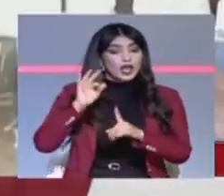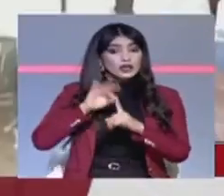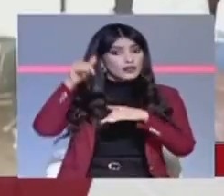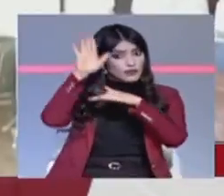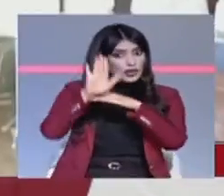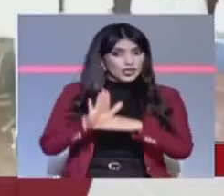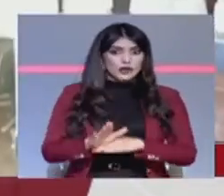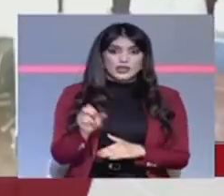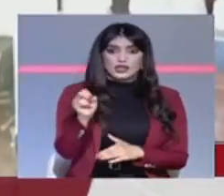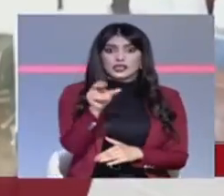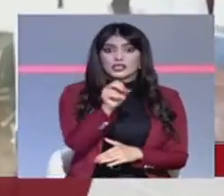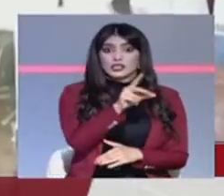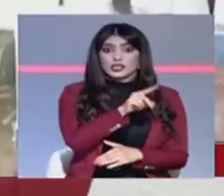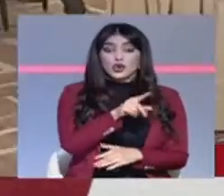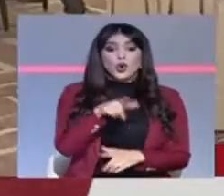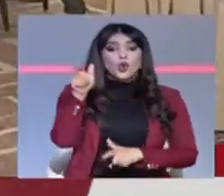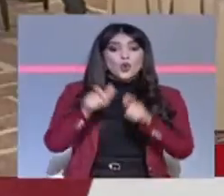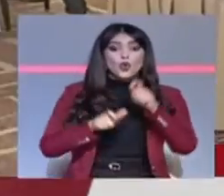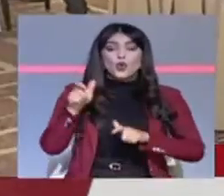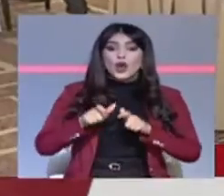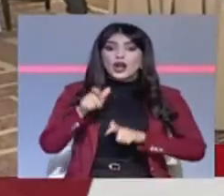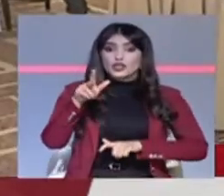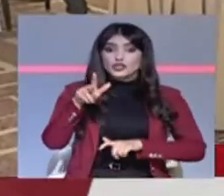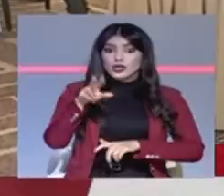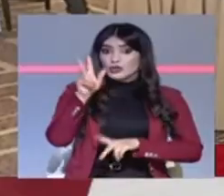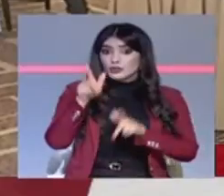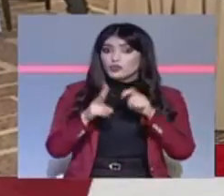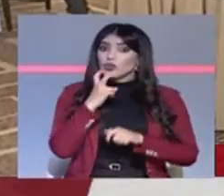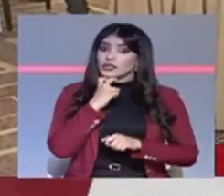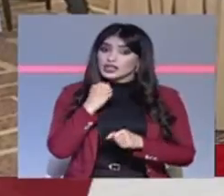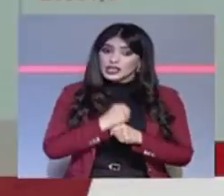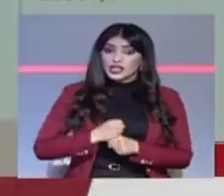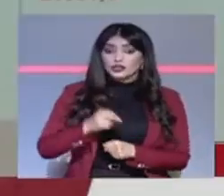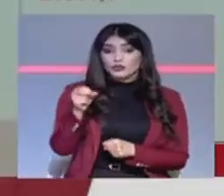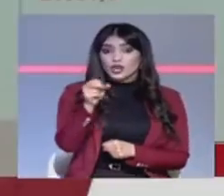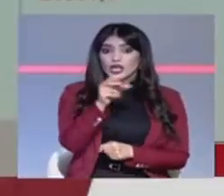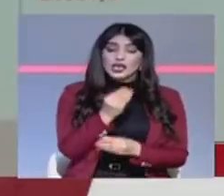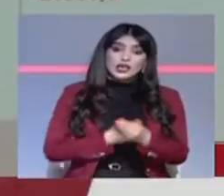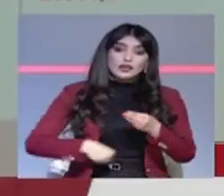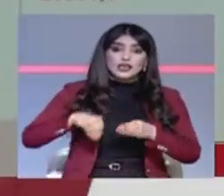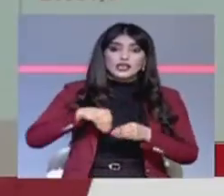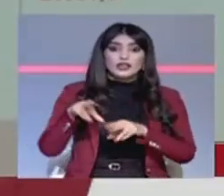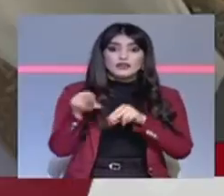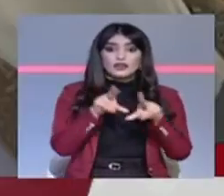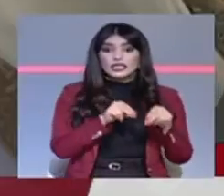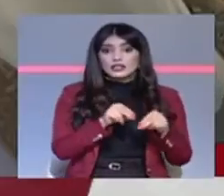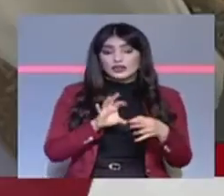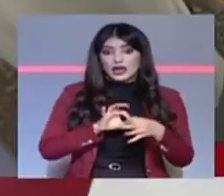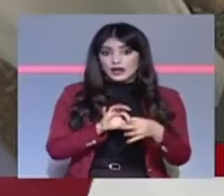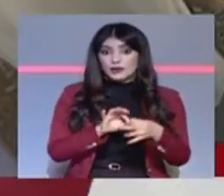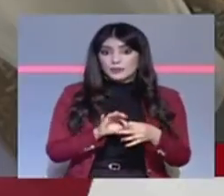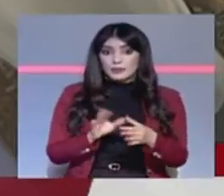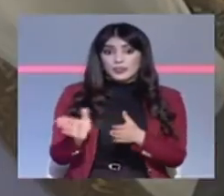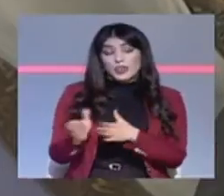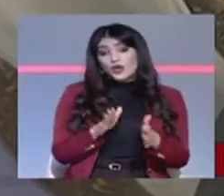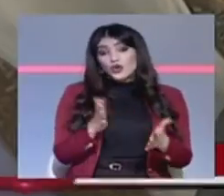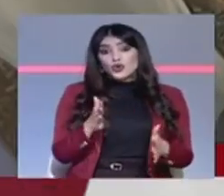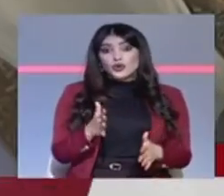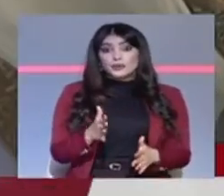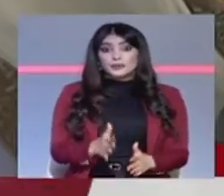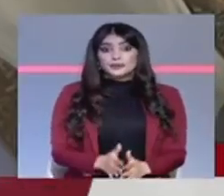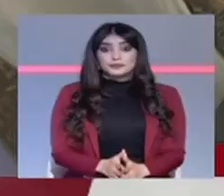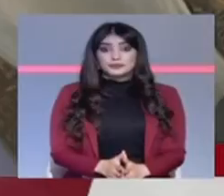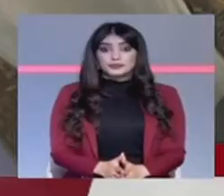القطاع السياحي والشرائح الاجتماعيه اضافه الى القطاعات المرتبطه فماذا ماذا بين اذا